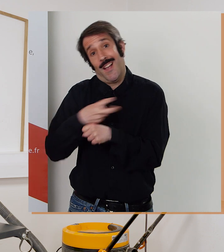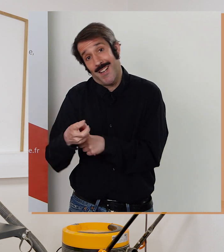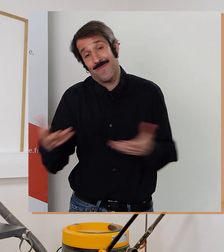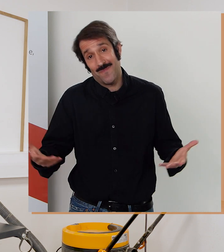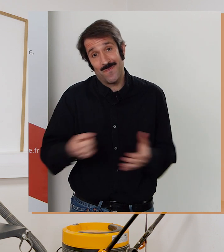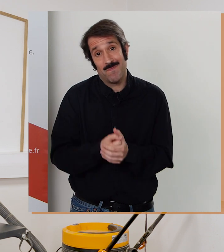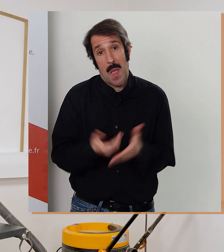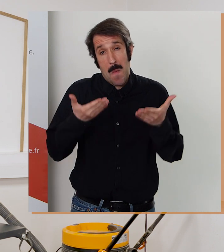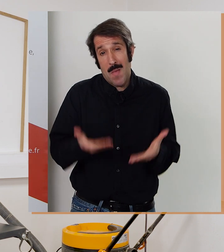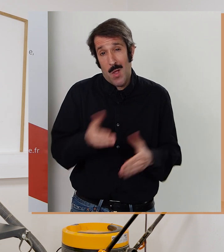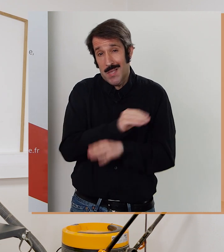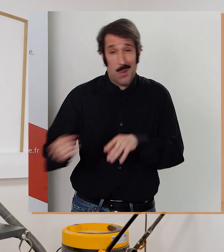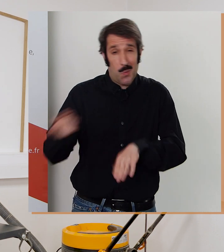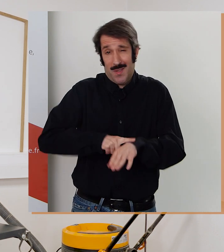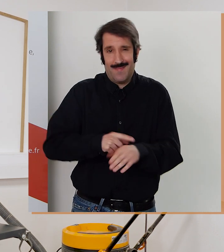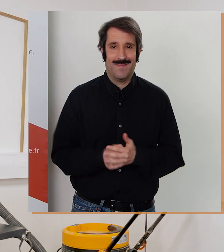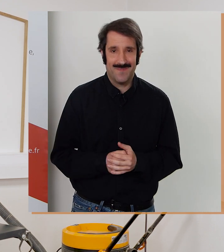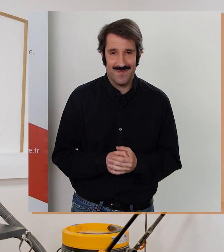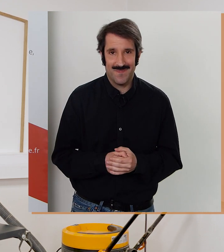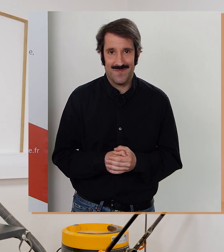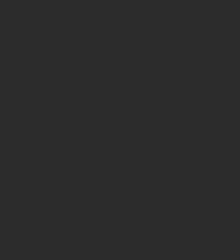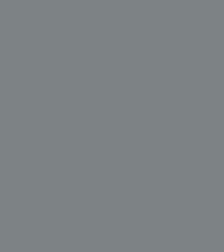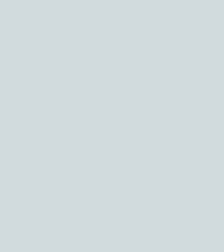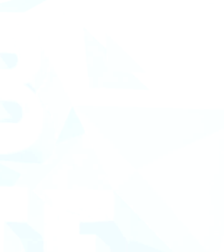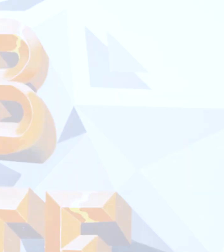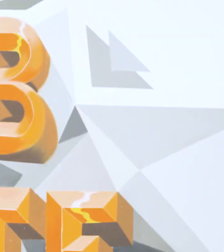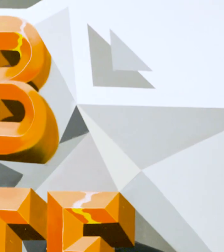qui dit danger dit risque, et on va parler de sécurité tout de suite.